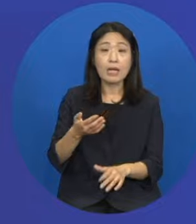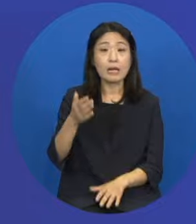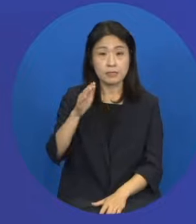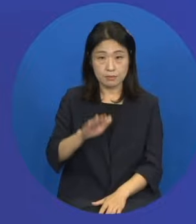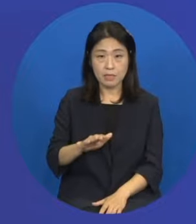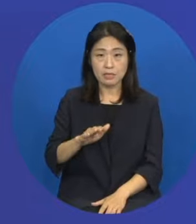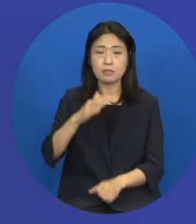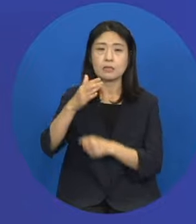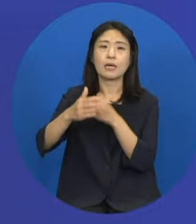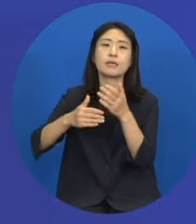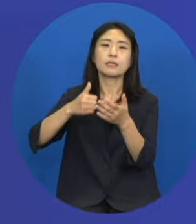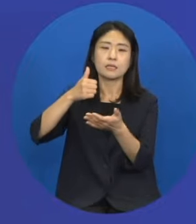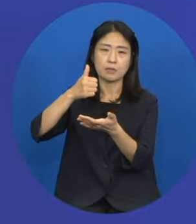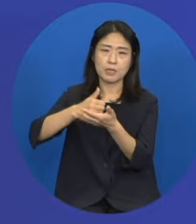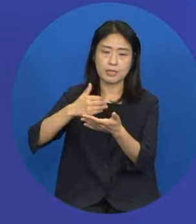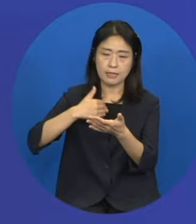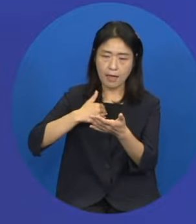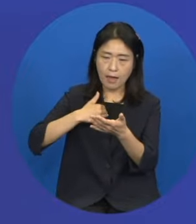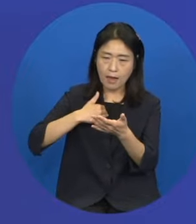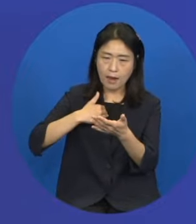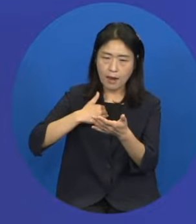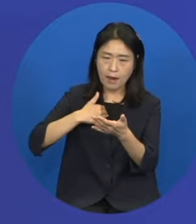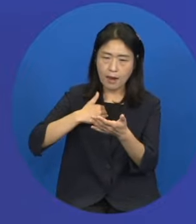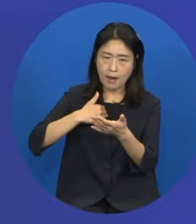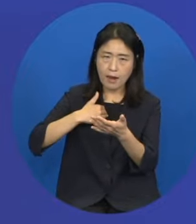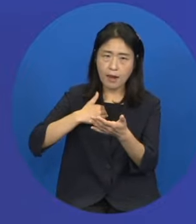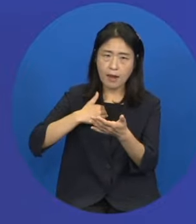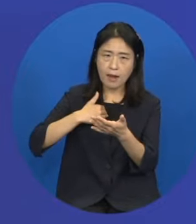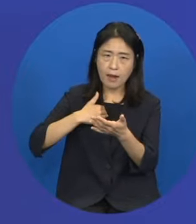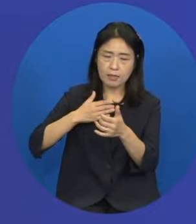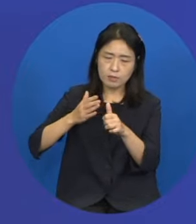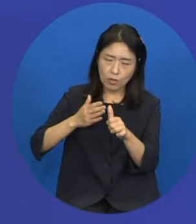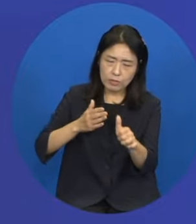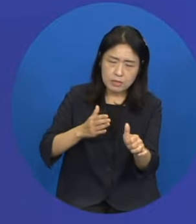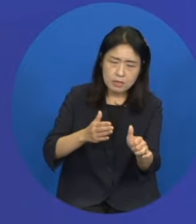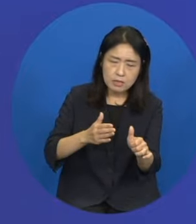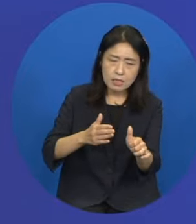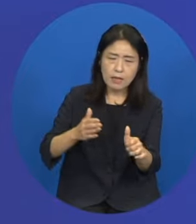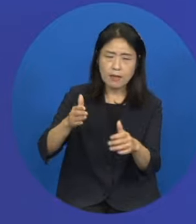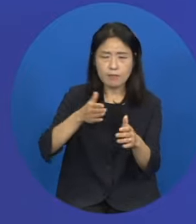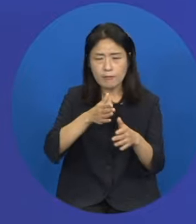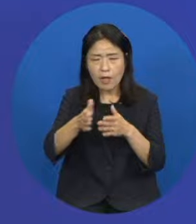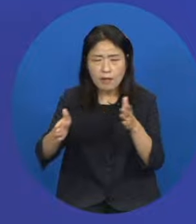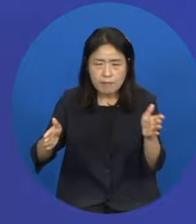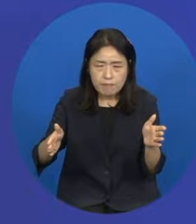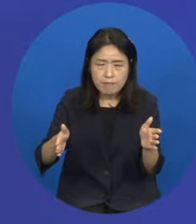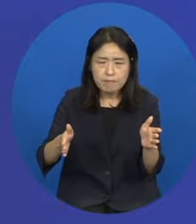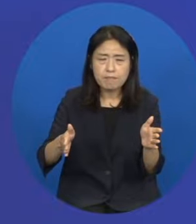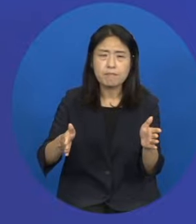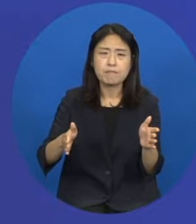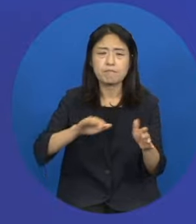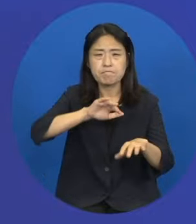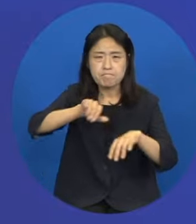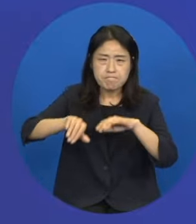믿는 것입니다. 여러분, 하나님의 개입을 믿지 않으면 우리가 이 자리에 오늘 왜 모였습니까? 왜 예배하고 왜